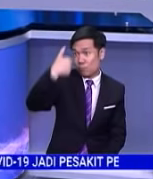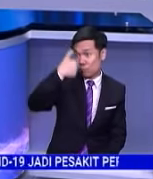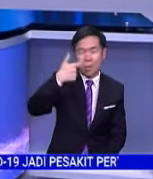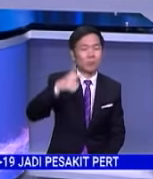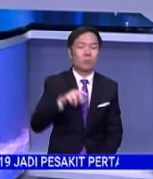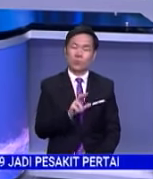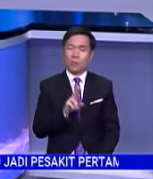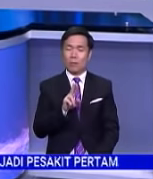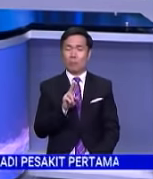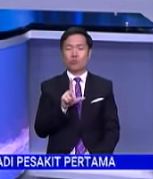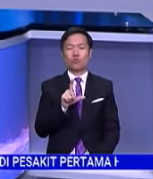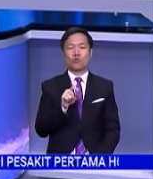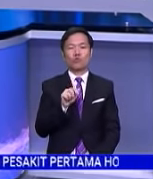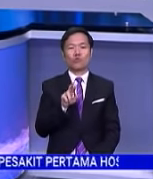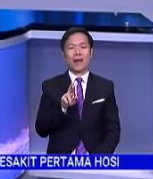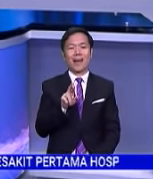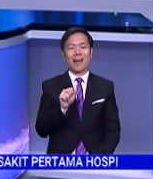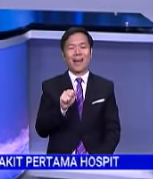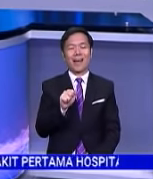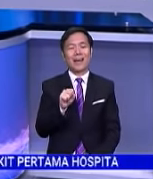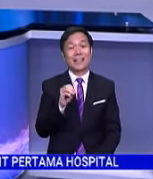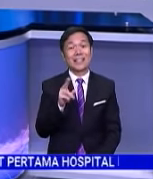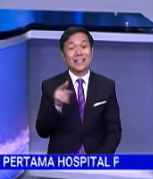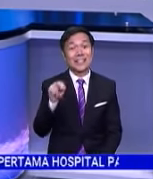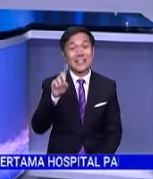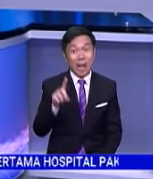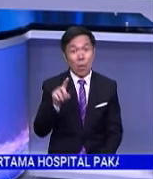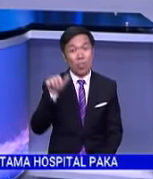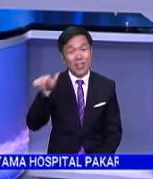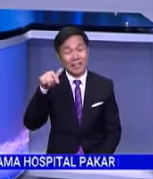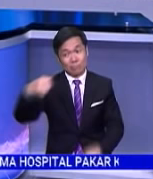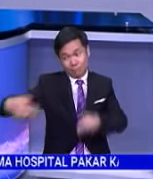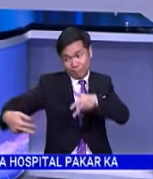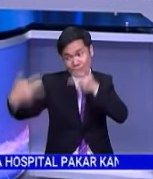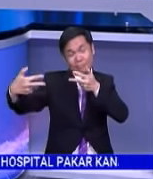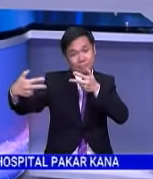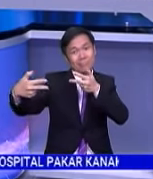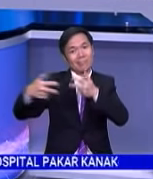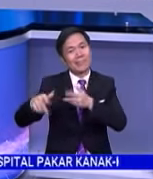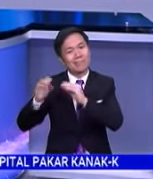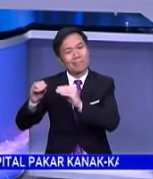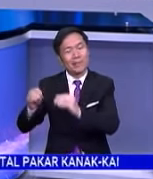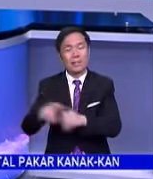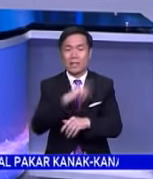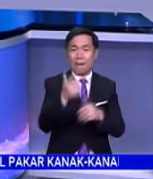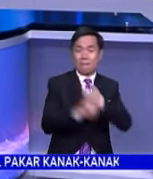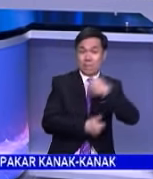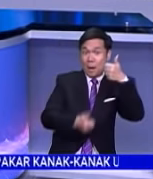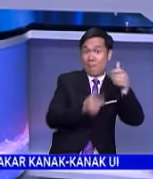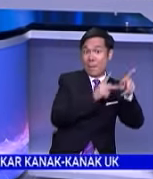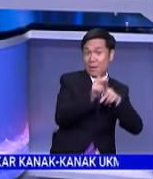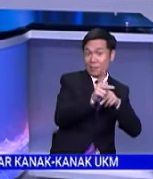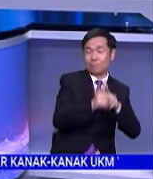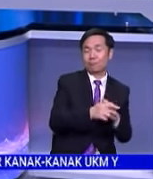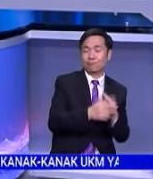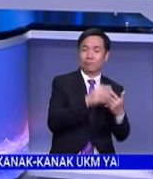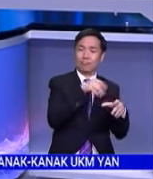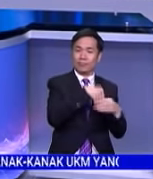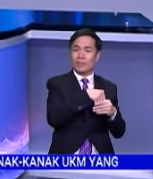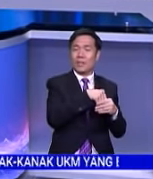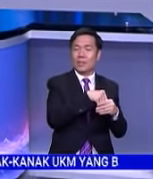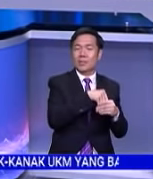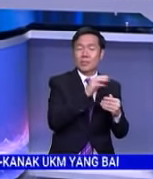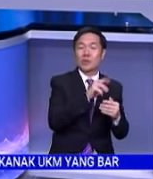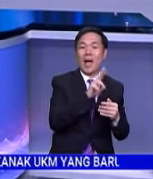bunyi dan jantung secara dalam talian dalam membantu memerangi COVID-19. Presiden Persatuan Pakar Perubatan Dalaman Maju dan Akut